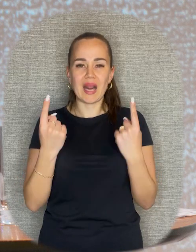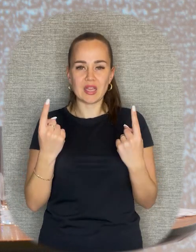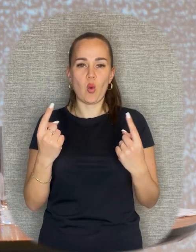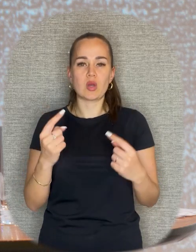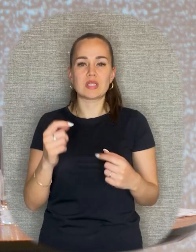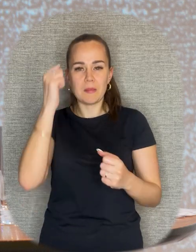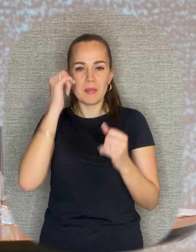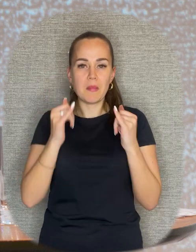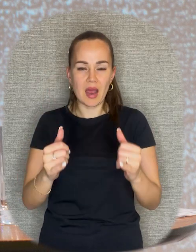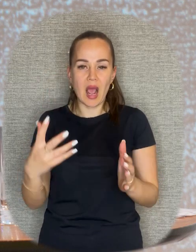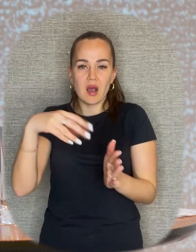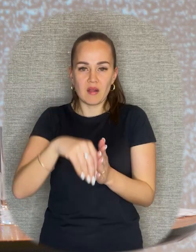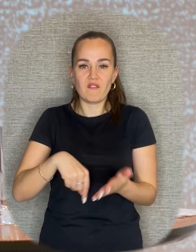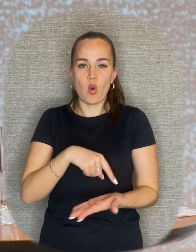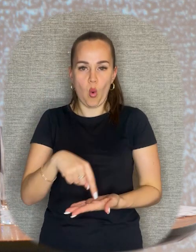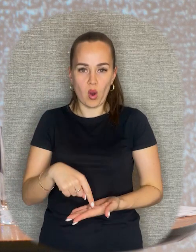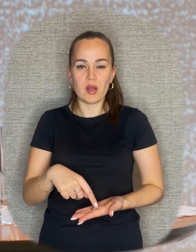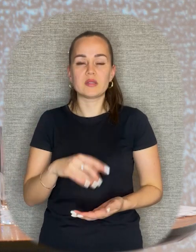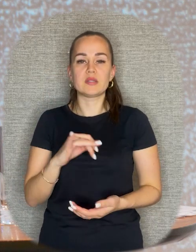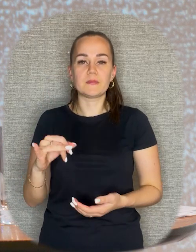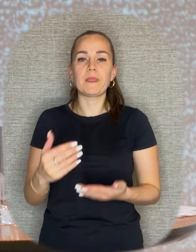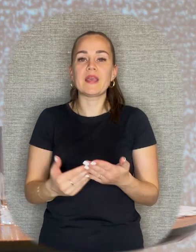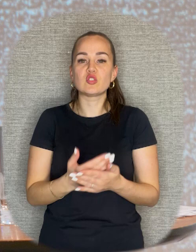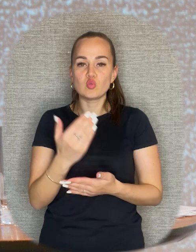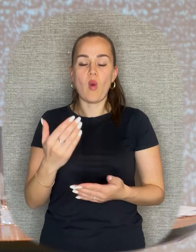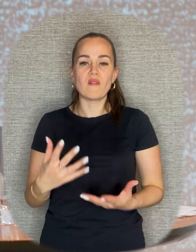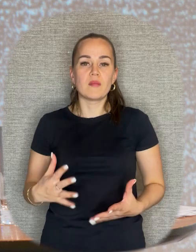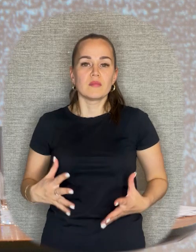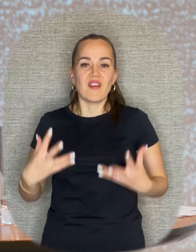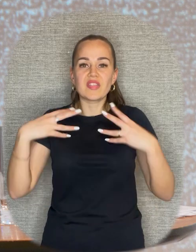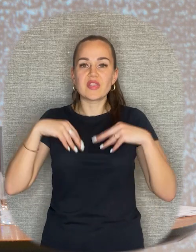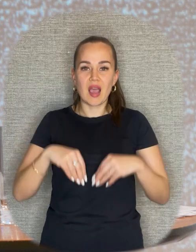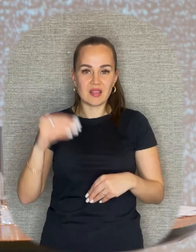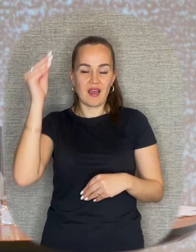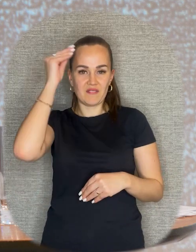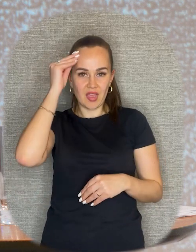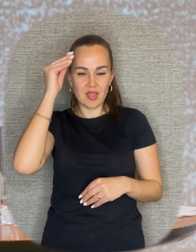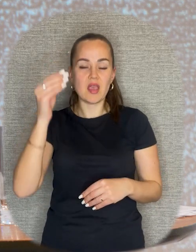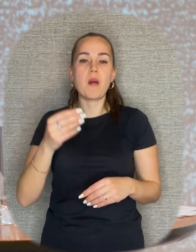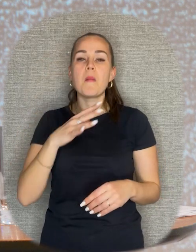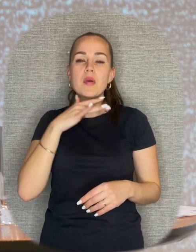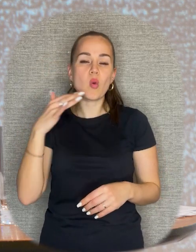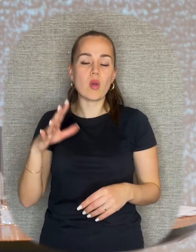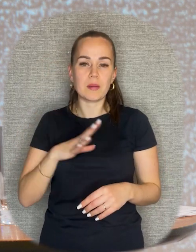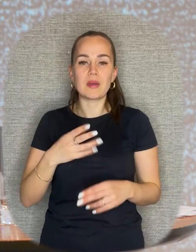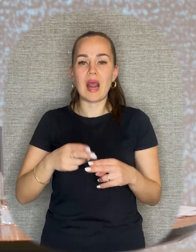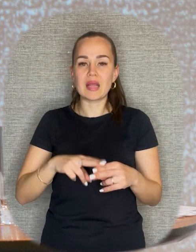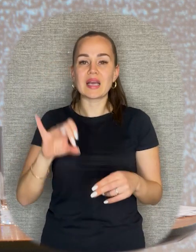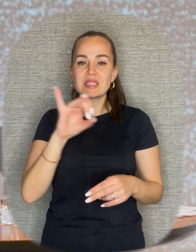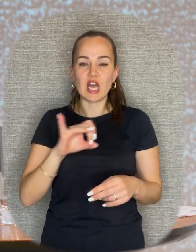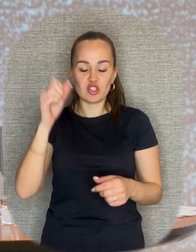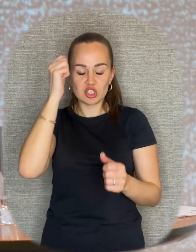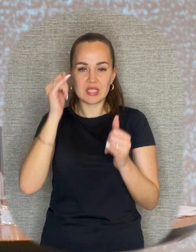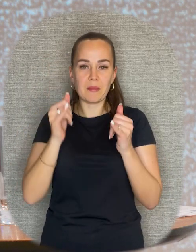рубежах обороны а также построить грандиозные мемориалы триумфальные сооружения в самом городе